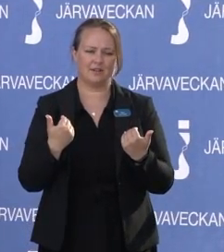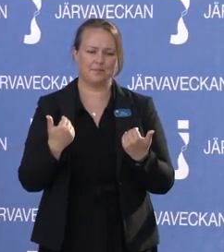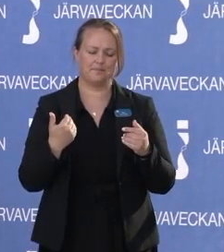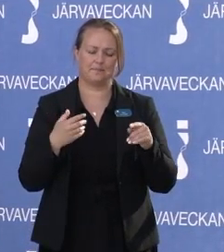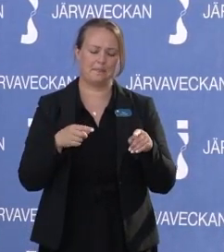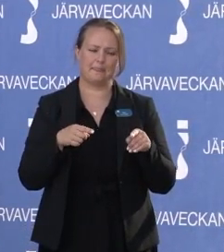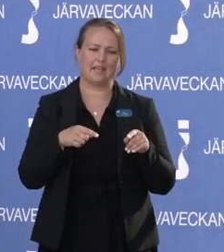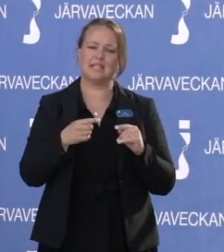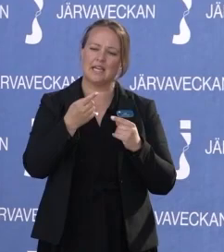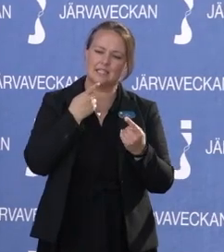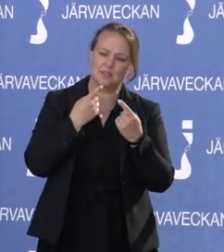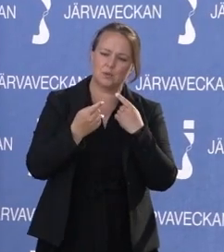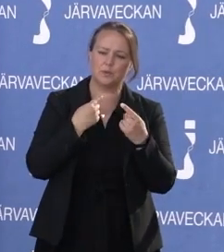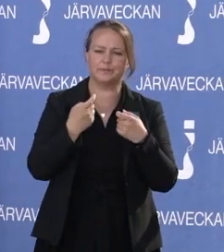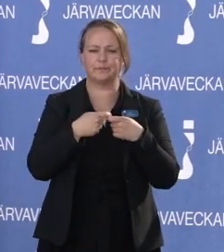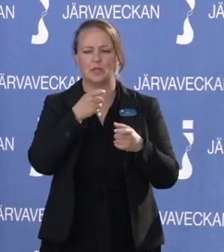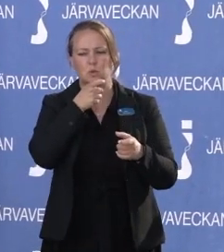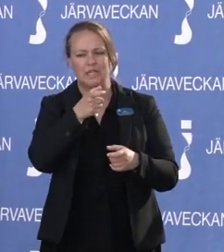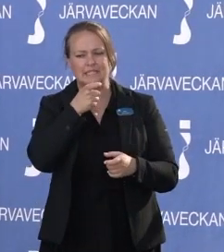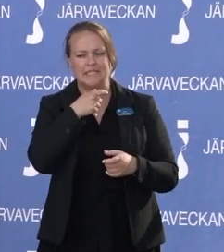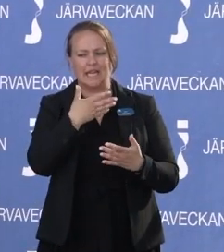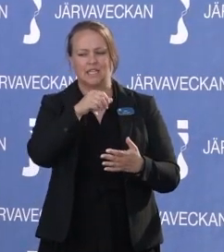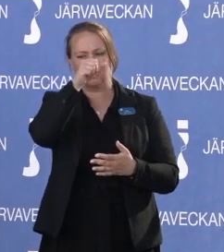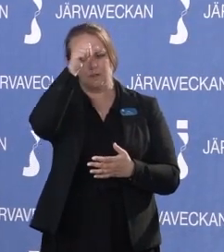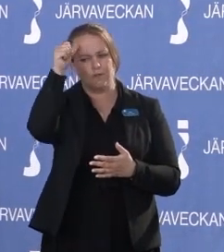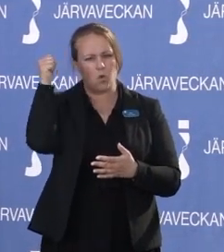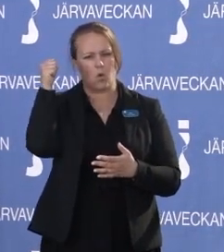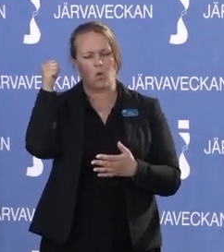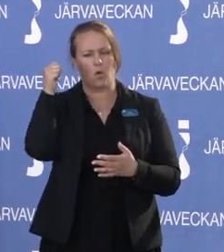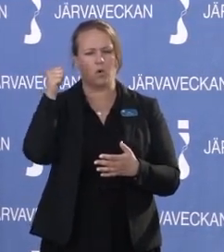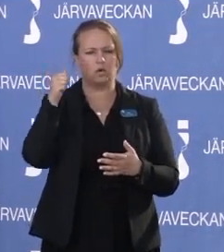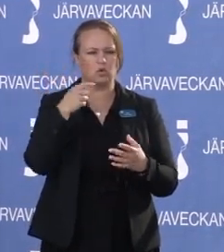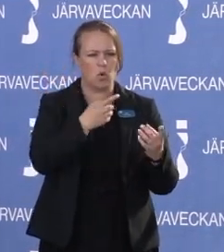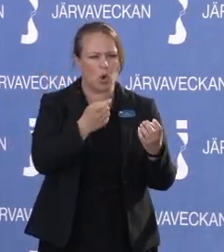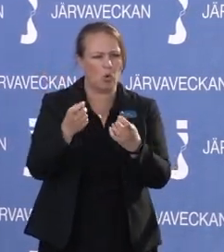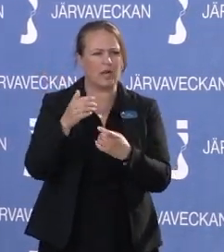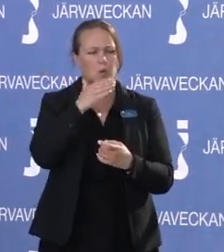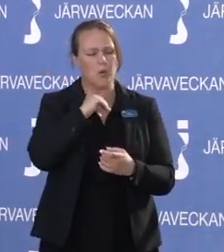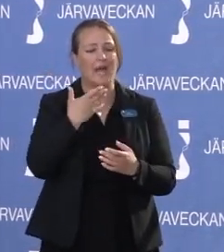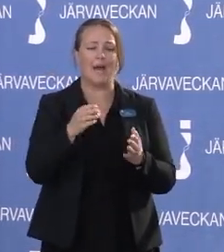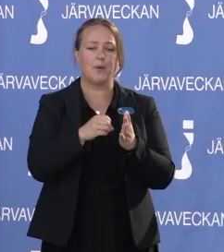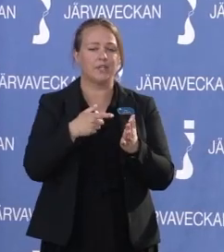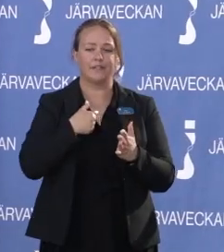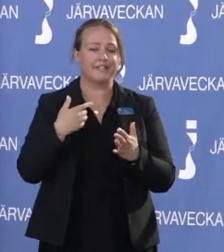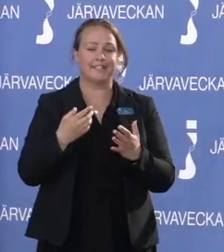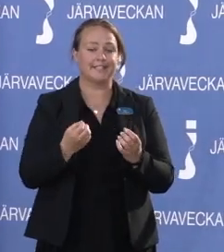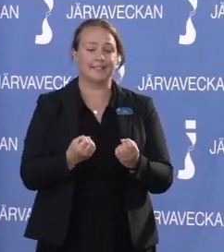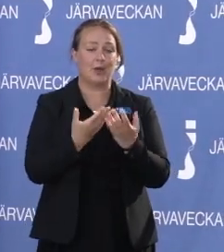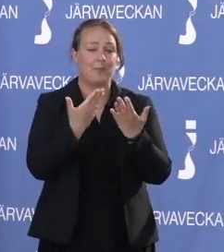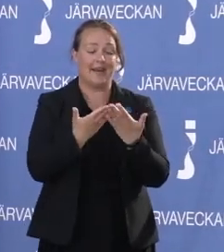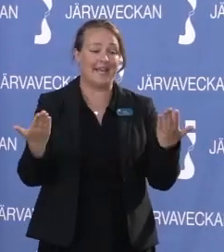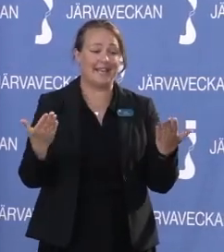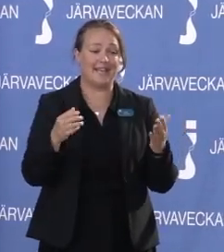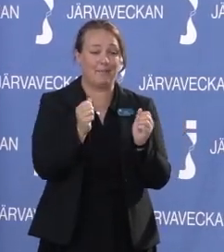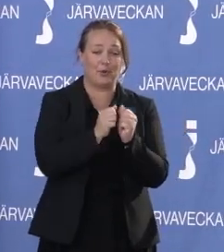den här diskussionen om att journalistiken har svårt att locka unga tror jag också går hand i hand med det här att vi inte gör produkter och tjänster som tilltalar unga,